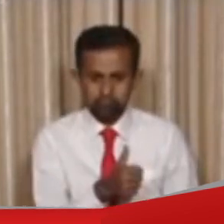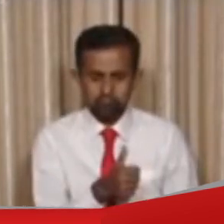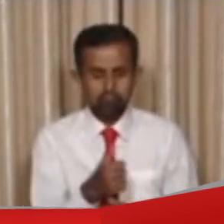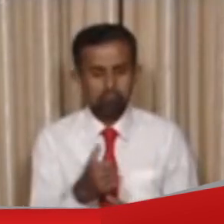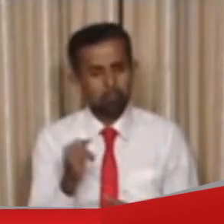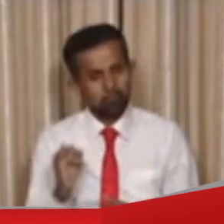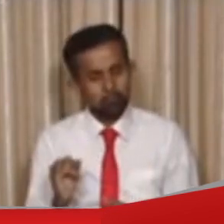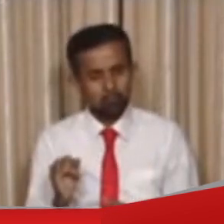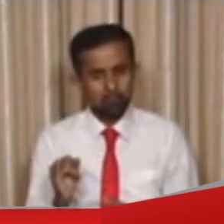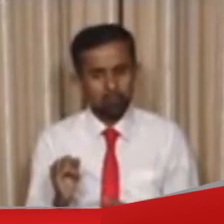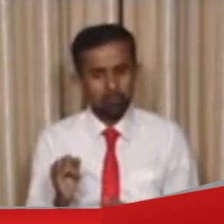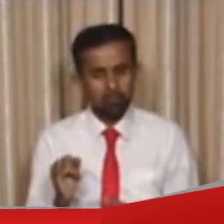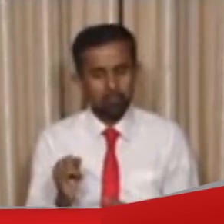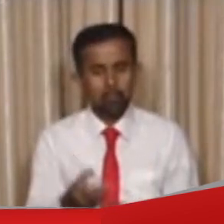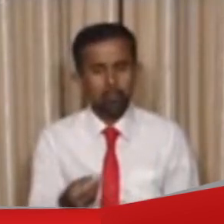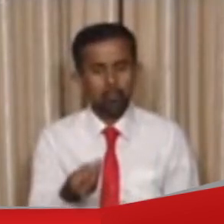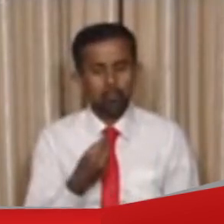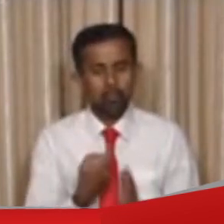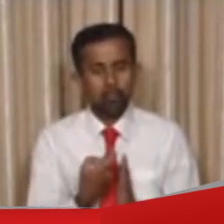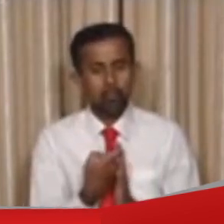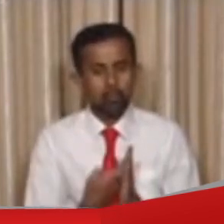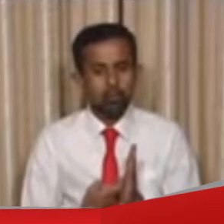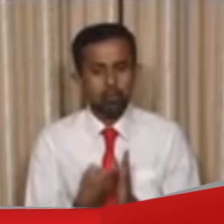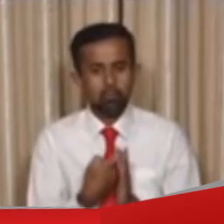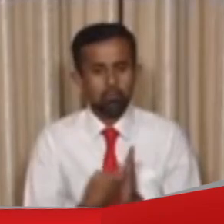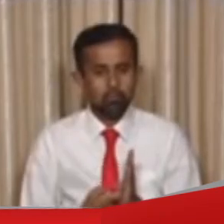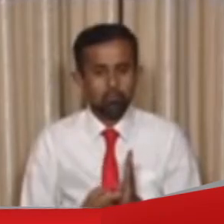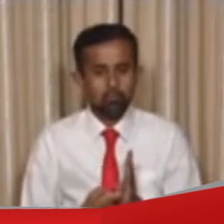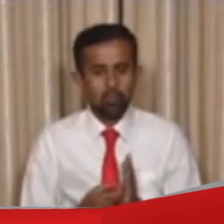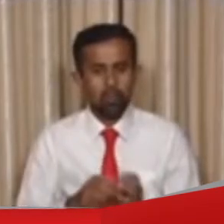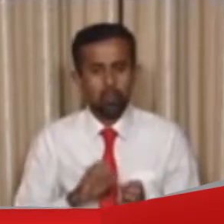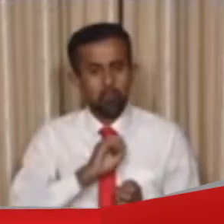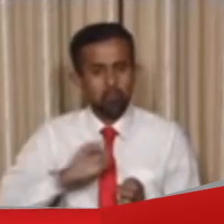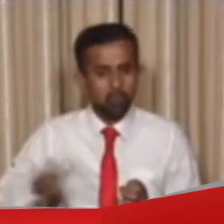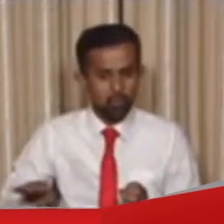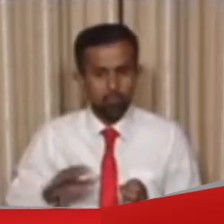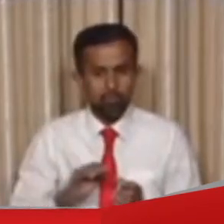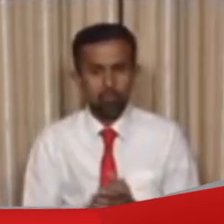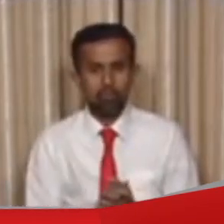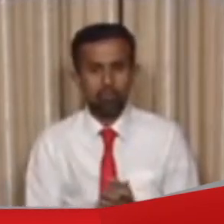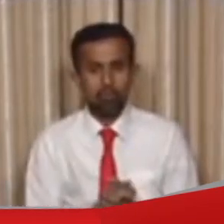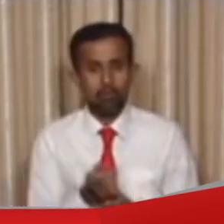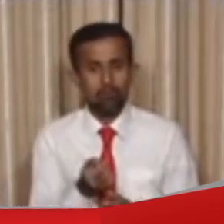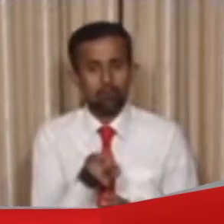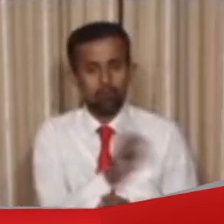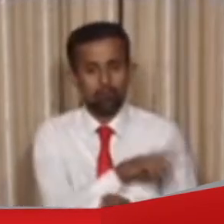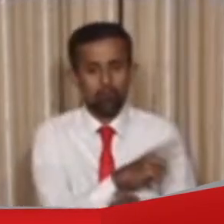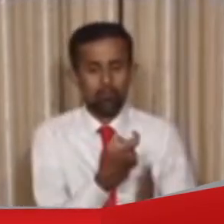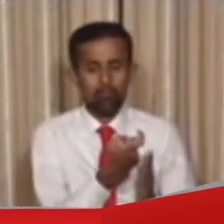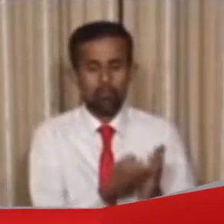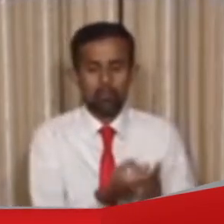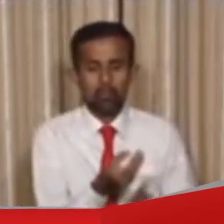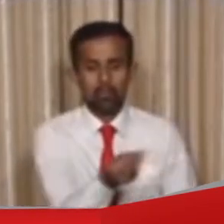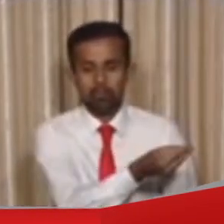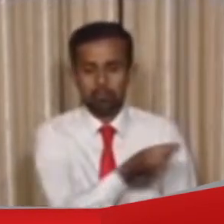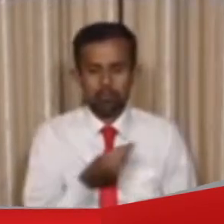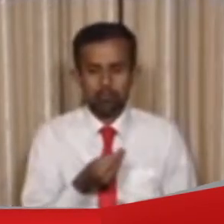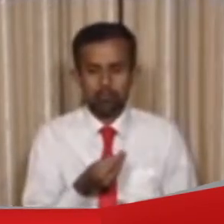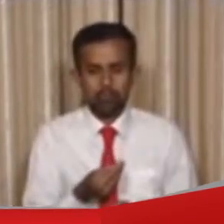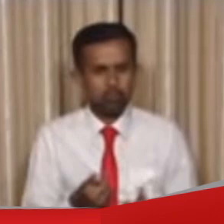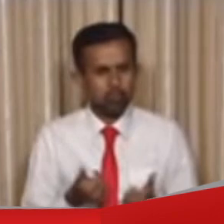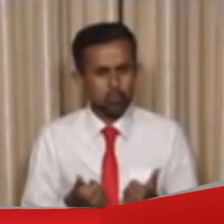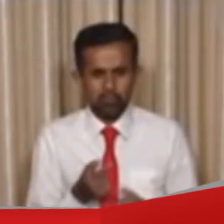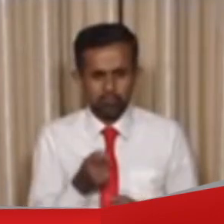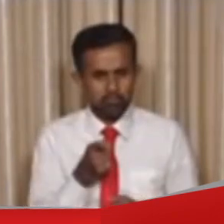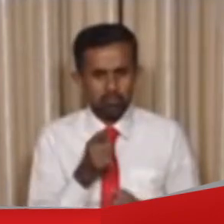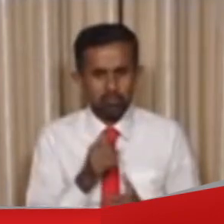අවලංගුද? ඒ ලබා දුන්නු නිර්දේශ පැත්තකට විසි කරලා වෙනමම නිර්දේශ ලබා දීම ඒක සදාචාර